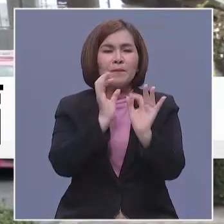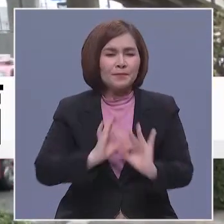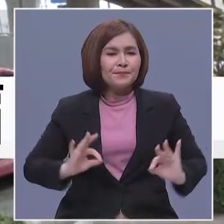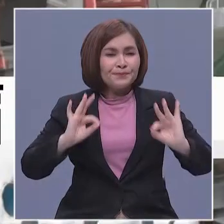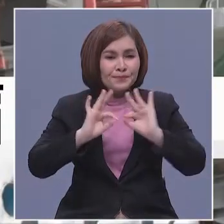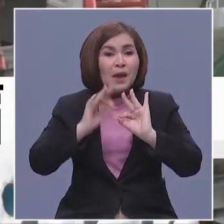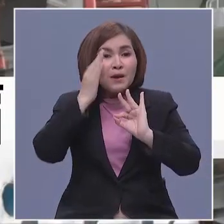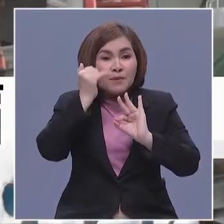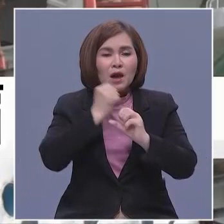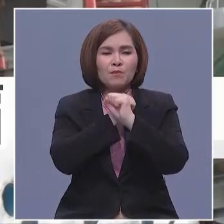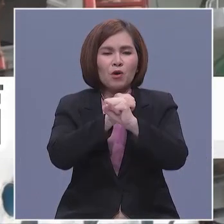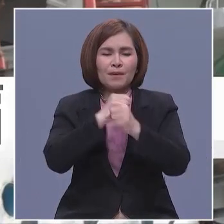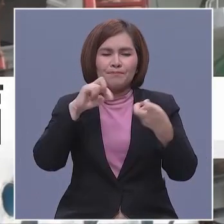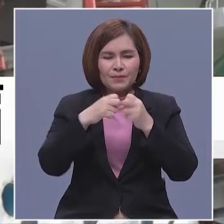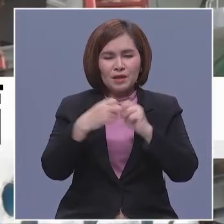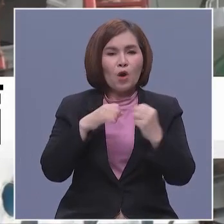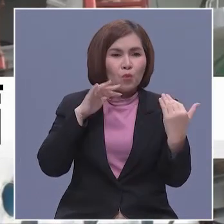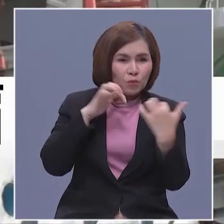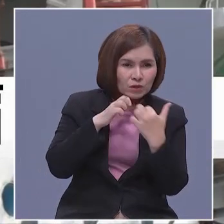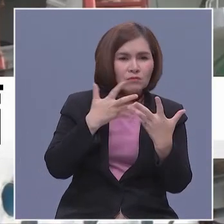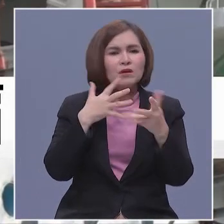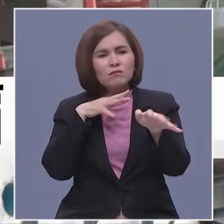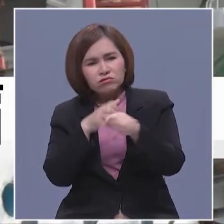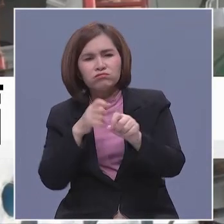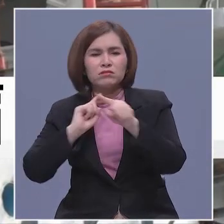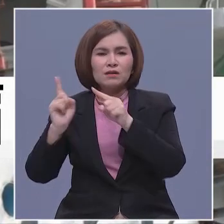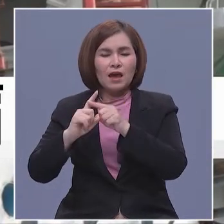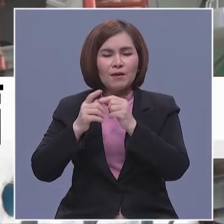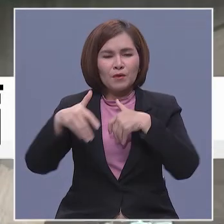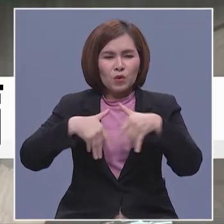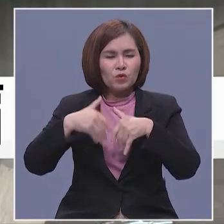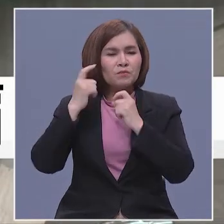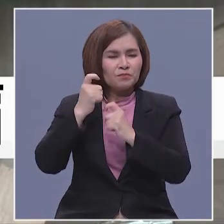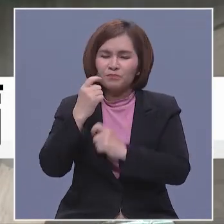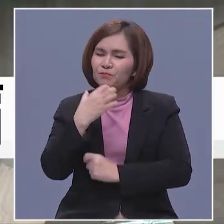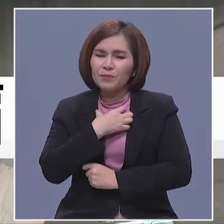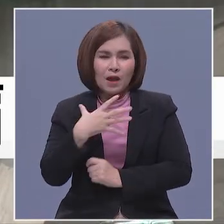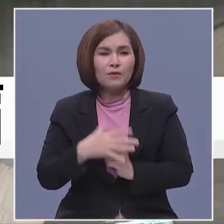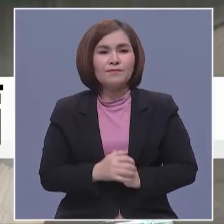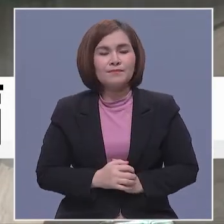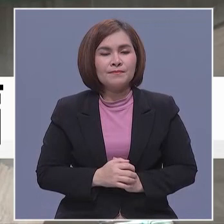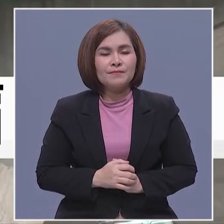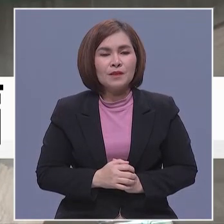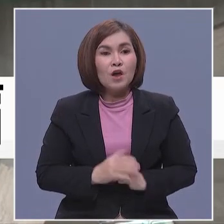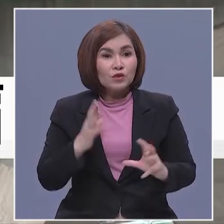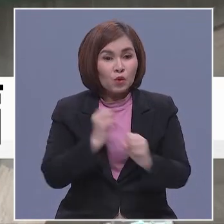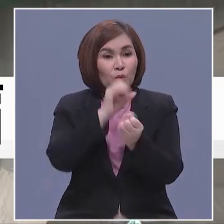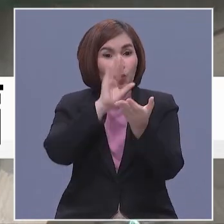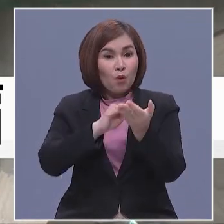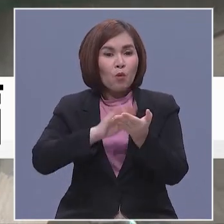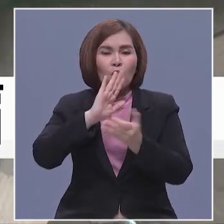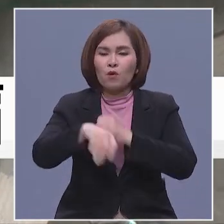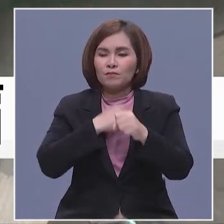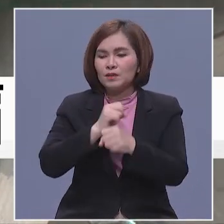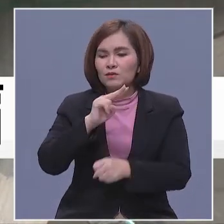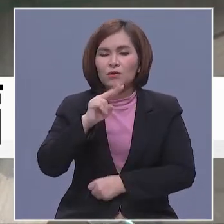กิดอุบัติเหตุหรือผลกระทบด้านความปลอดภัยต่อประชาชนผู้ใช้ทางอย่างที่บอกไปนะคะว่ารวบรวมสักหน่อยเฉพาะปีนี้อุบัติ